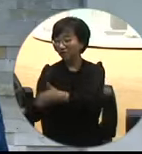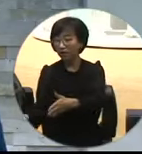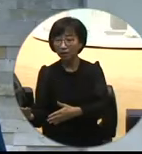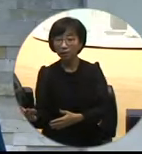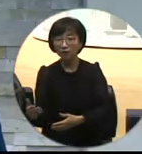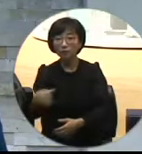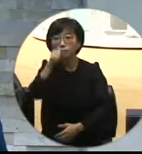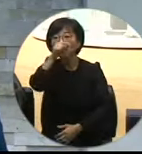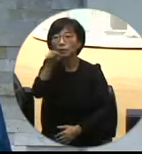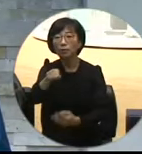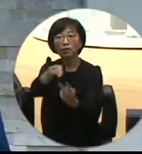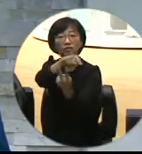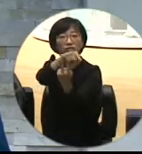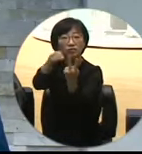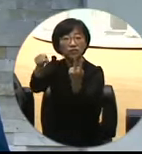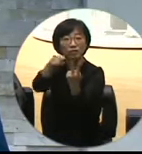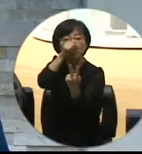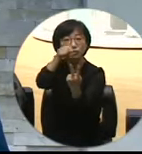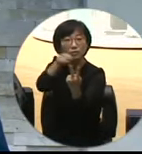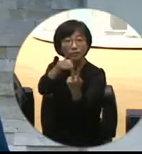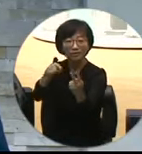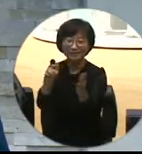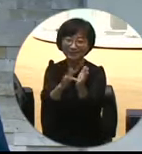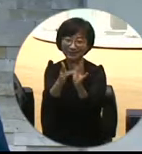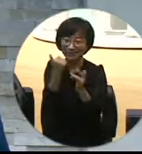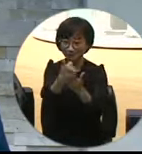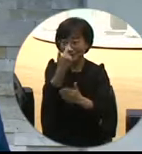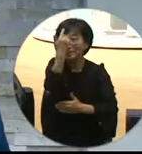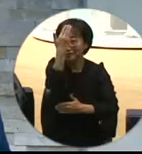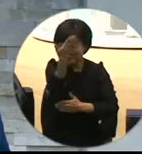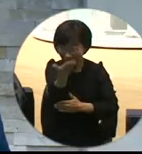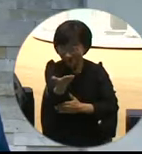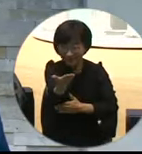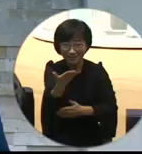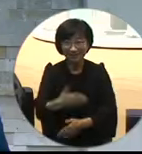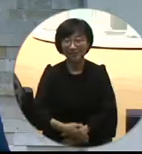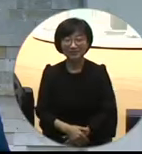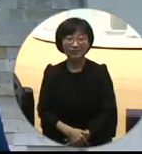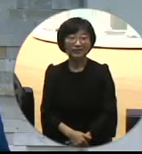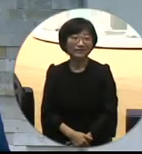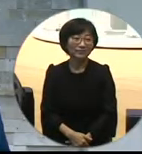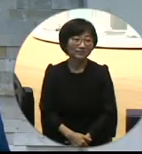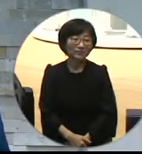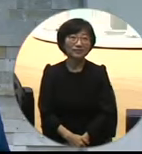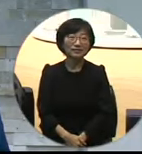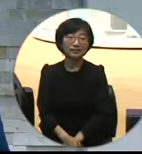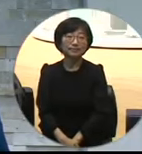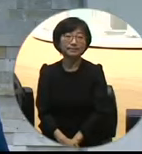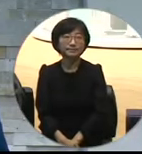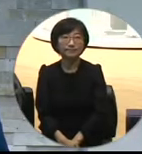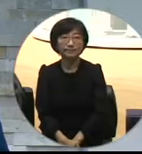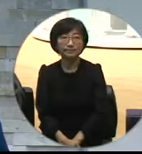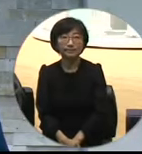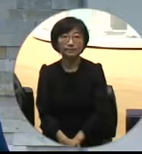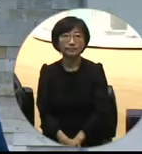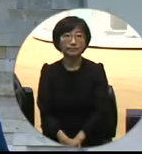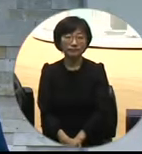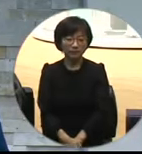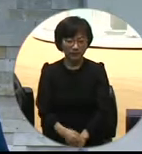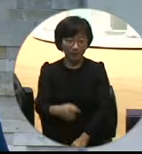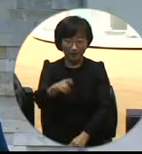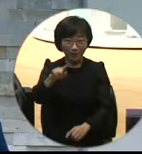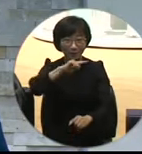돼요. 언제나 여러분이 뭘 지금 뭐 지켰다 안 지켰다가 중요한 것이 아니라 내가 하는 것이 선을 향하는